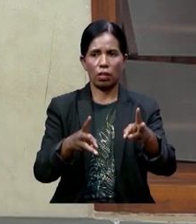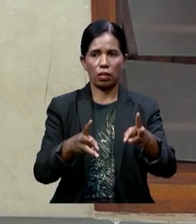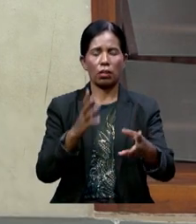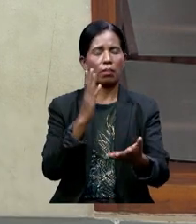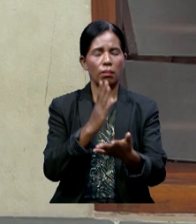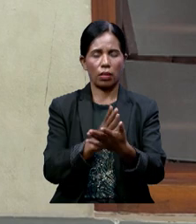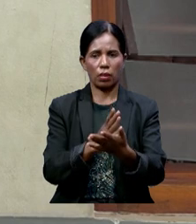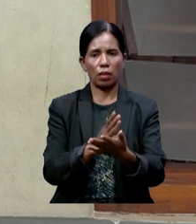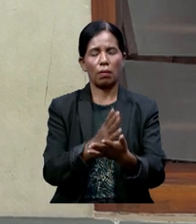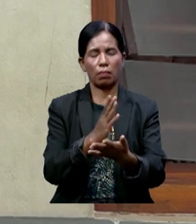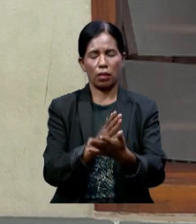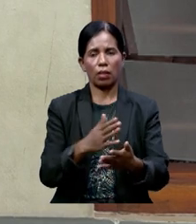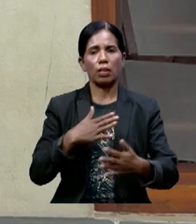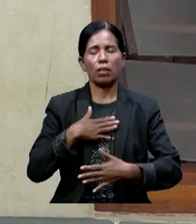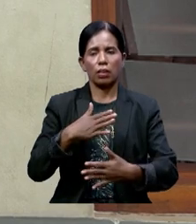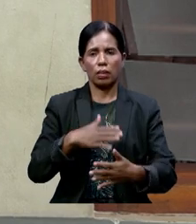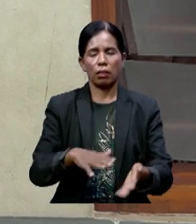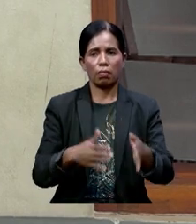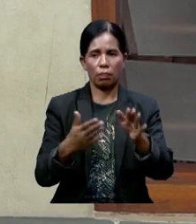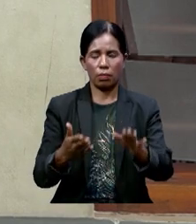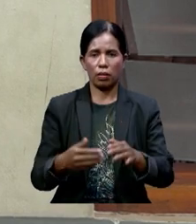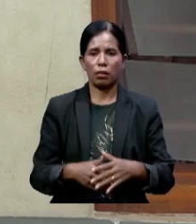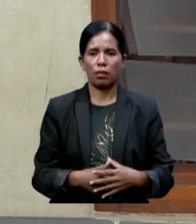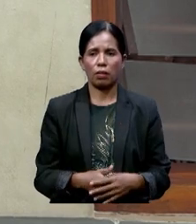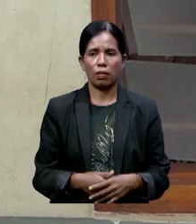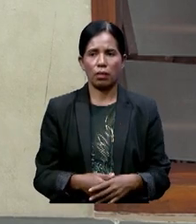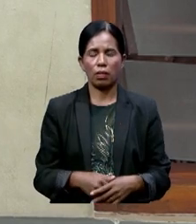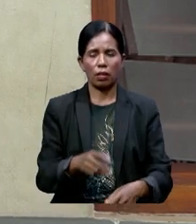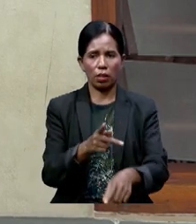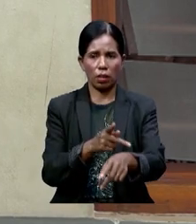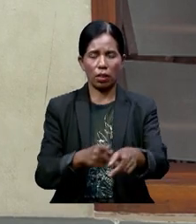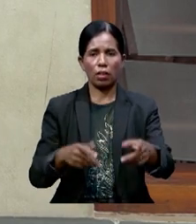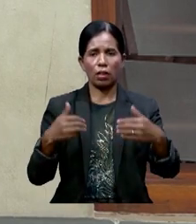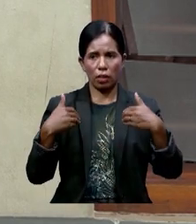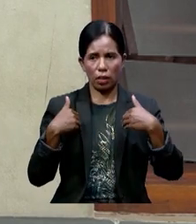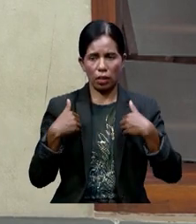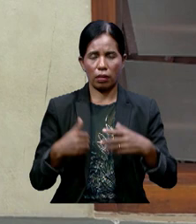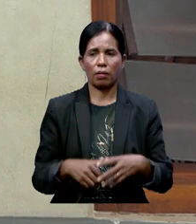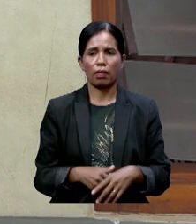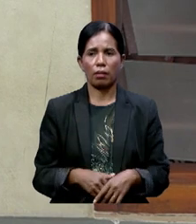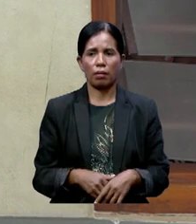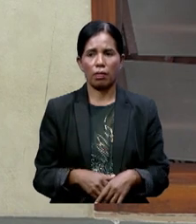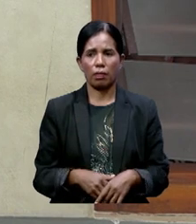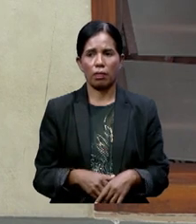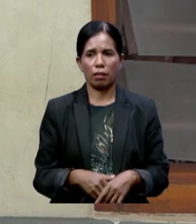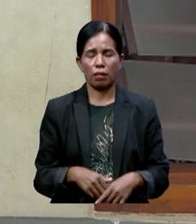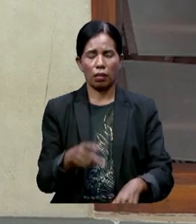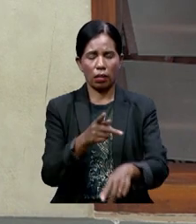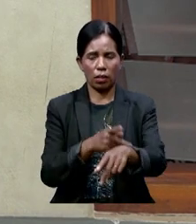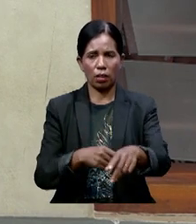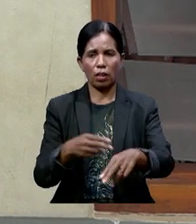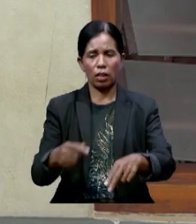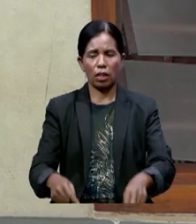is to mai ne ya kanex iha iha ninya ain sira